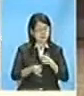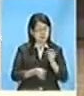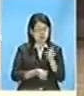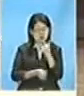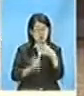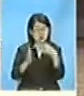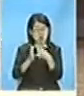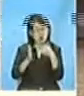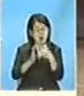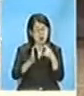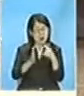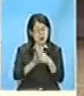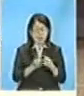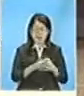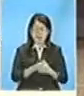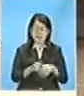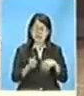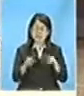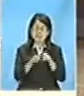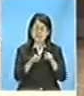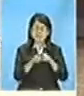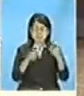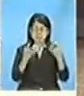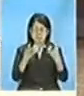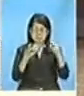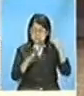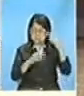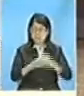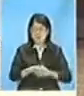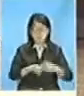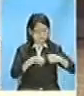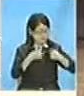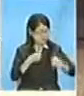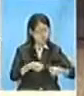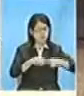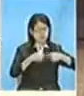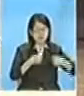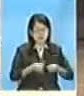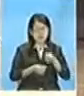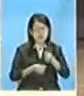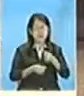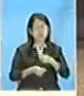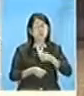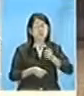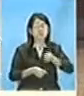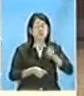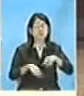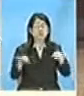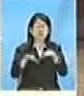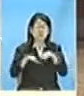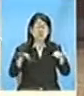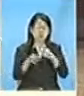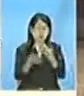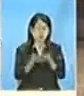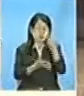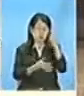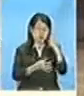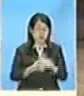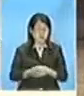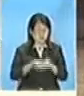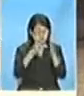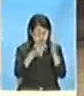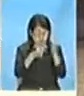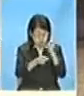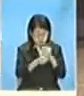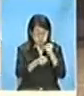องไวอ่อนน้อมถ่อมตนและมีจิตอาสามาโดยตลอดดิฉันเรียนว่าดิฉันติดดินนะคะและอึดในการทำงานเมื่อมุ่งมั่น